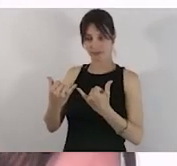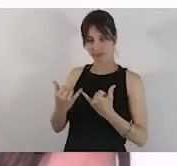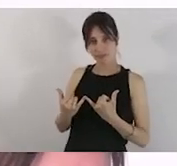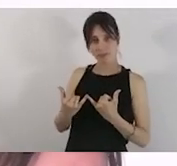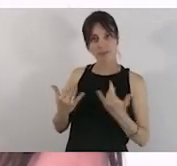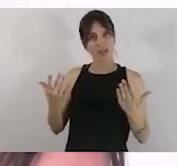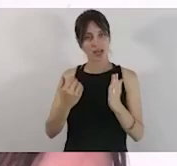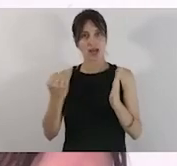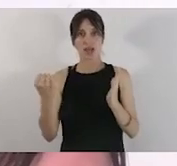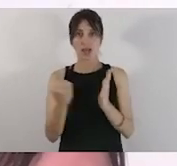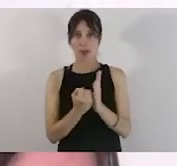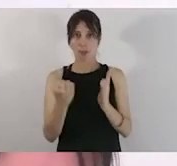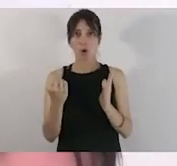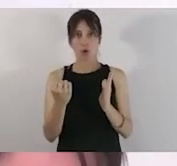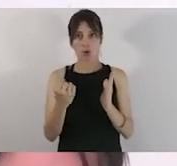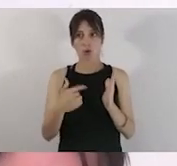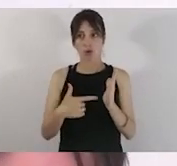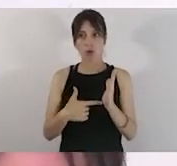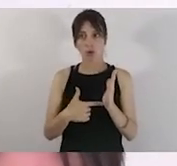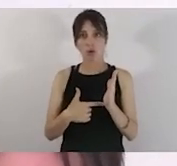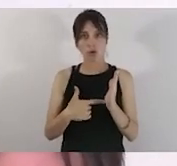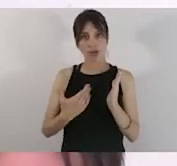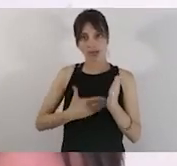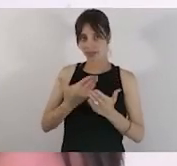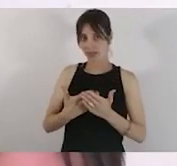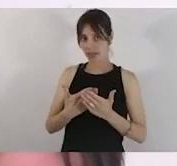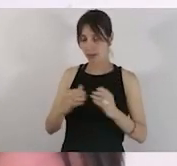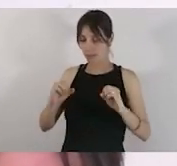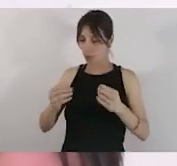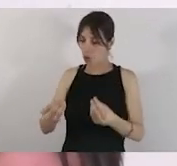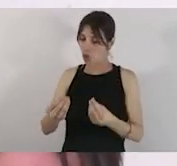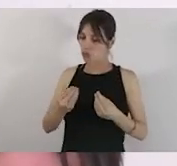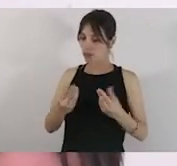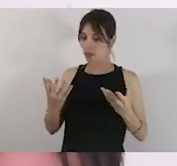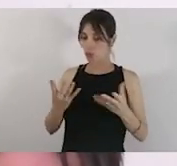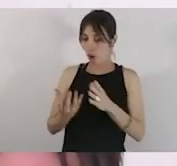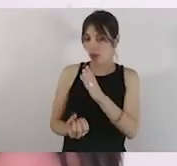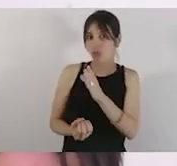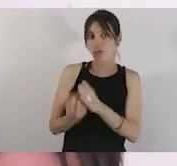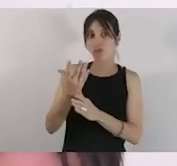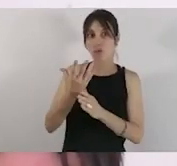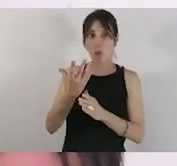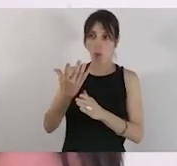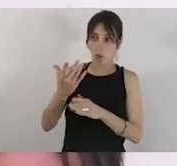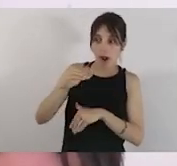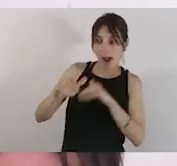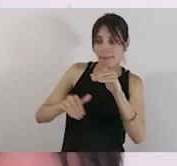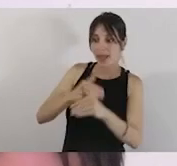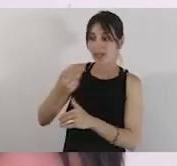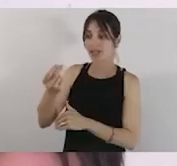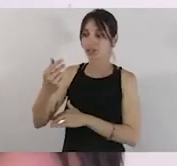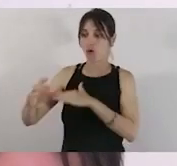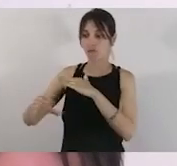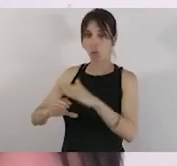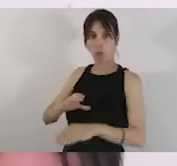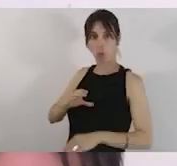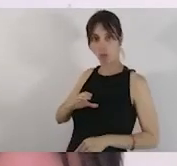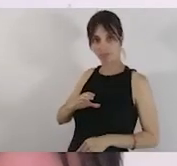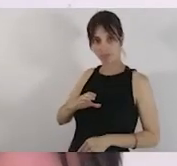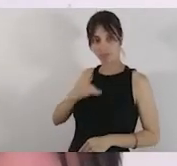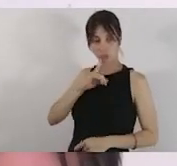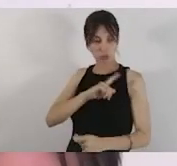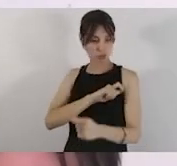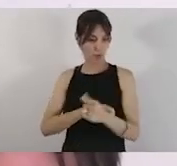qui, entre autres, devrait nous permettre d'obtenir de nouveaux fonds pour les sports à Marseille. Donc ce